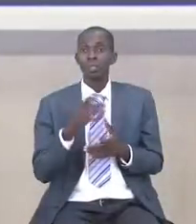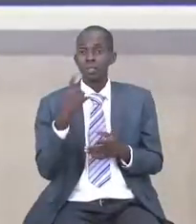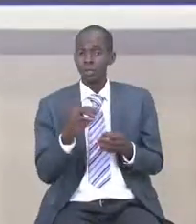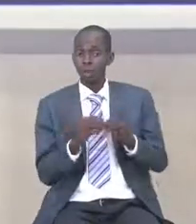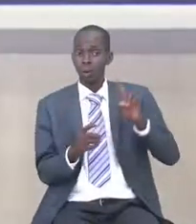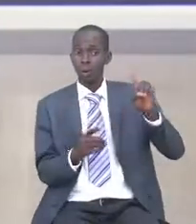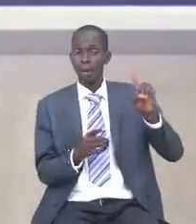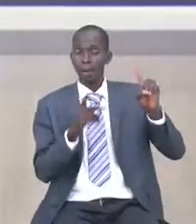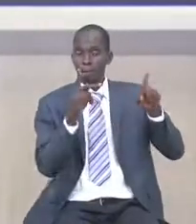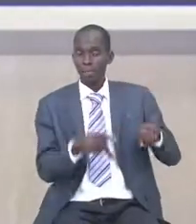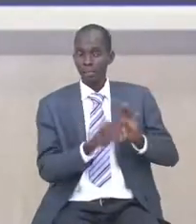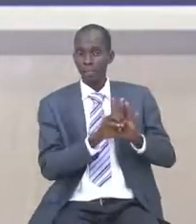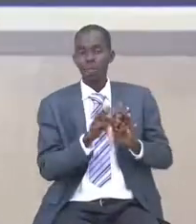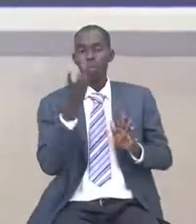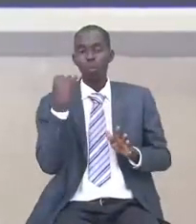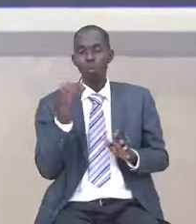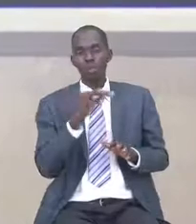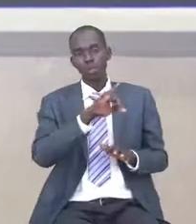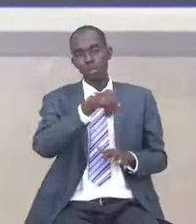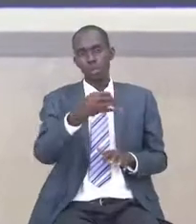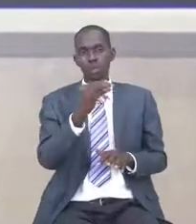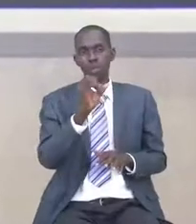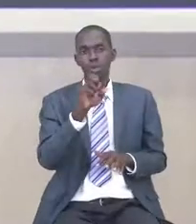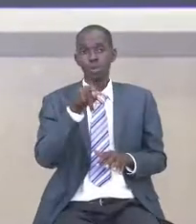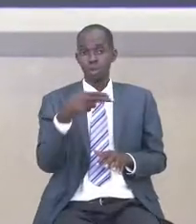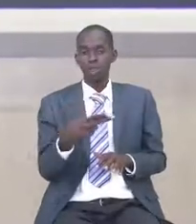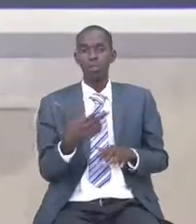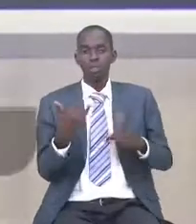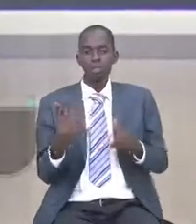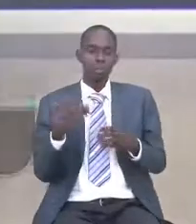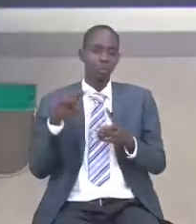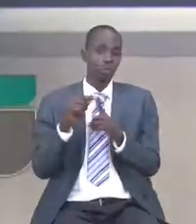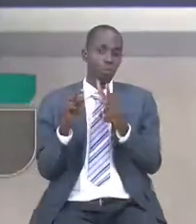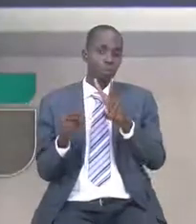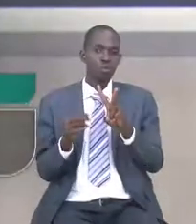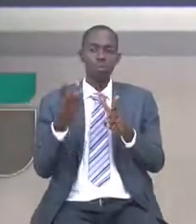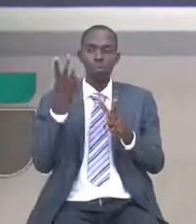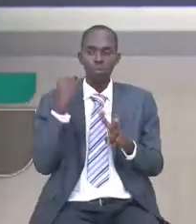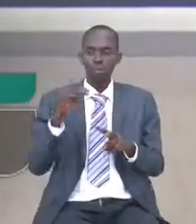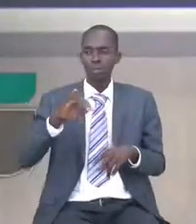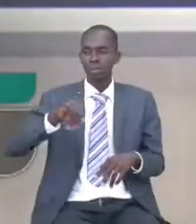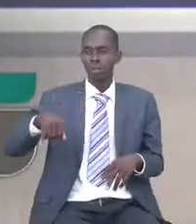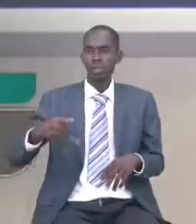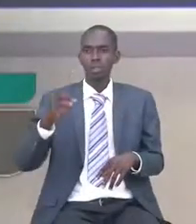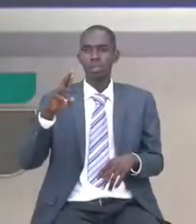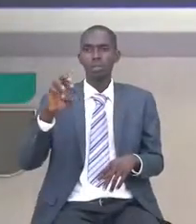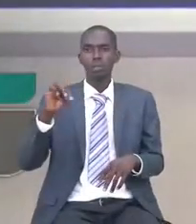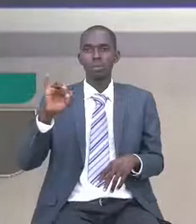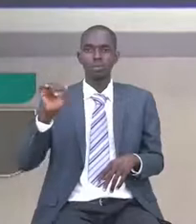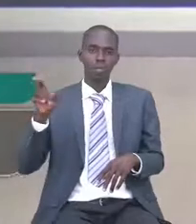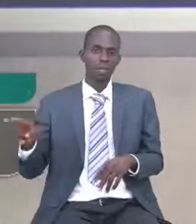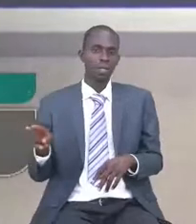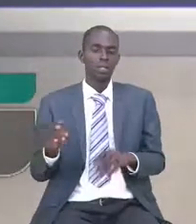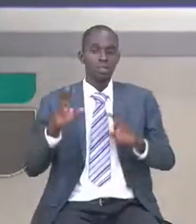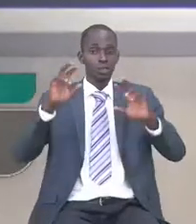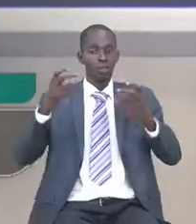point. Premièrement, c'était Joseph. Deuxièmement, c'est Jérémie. La